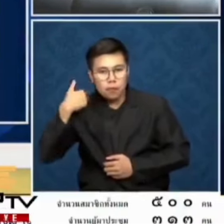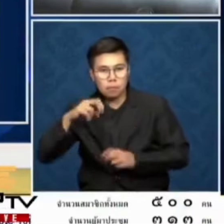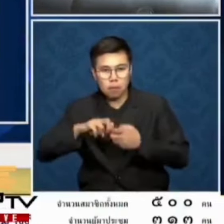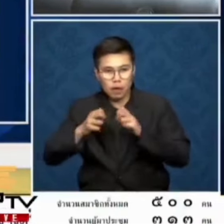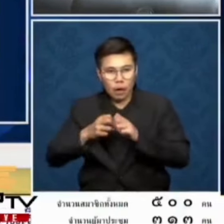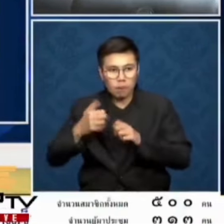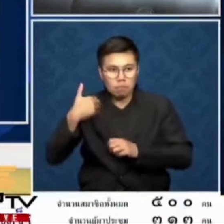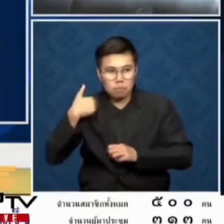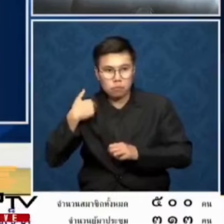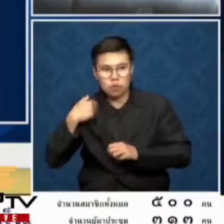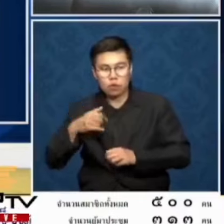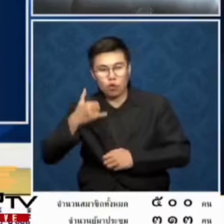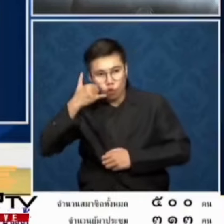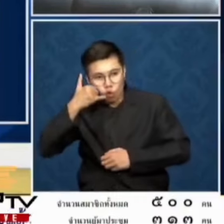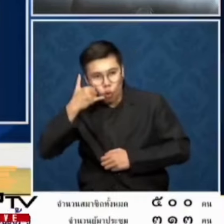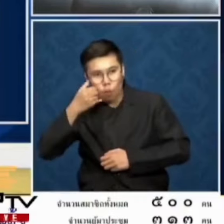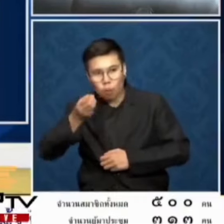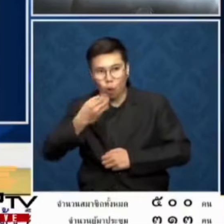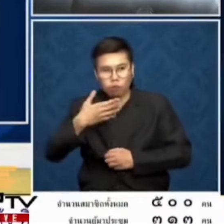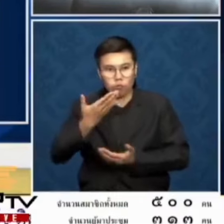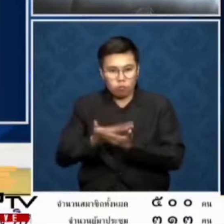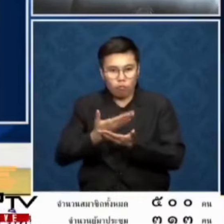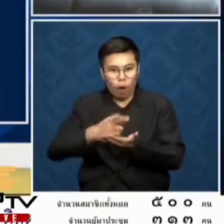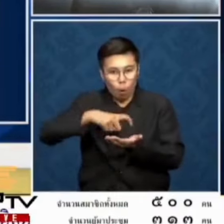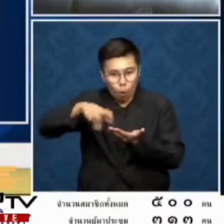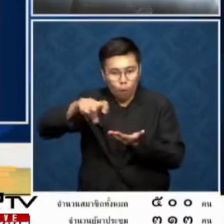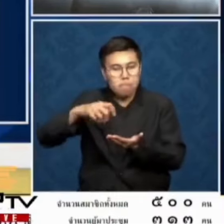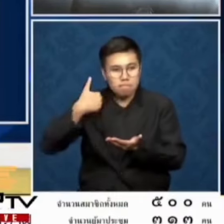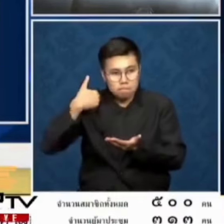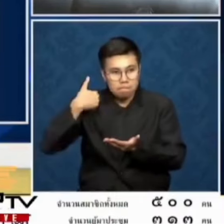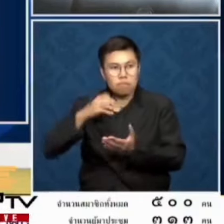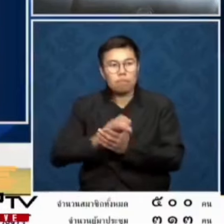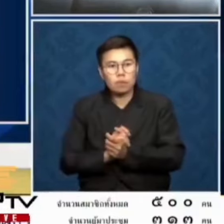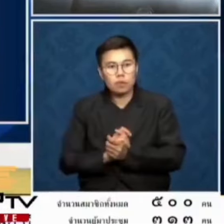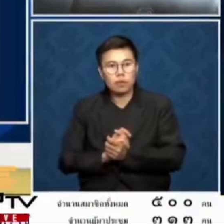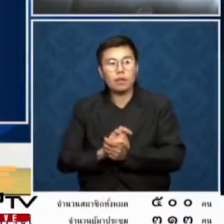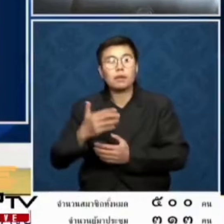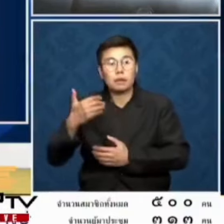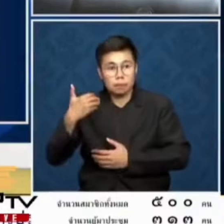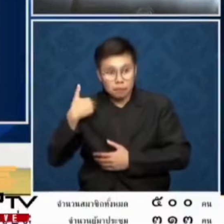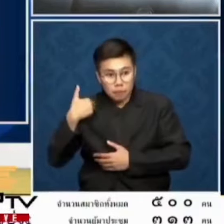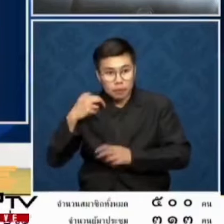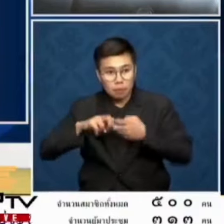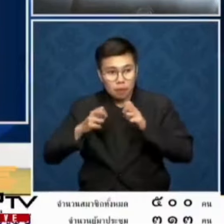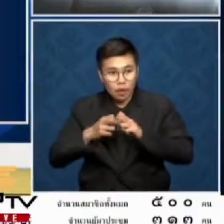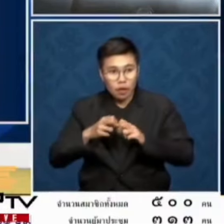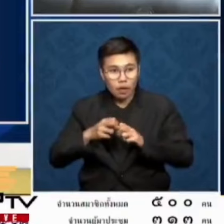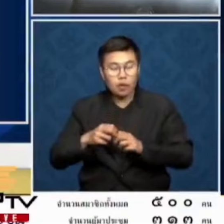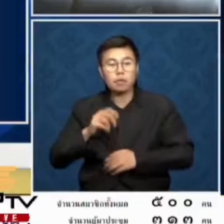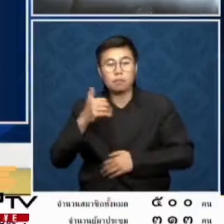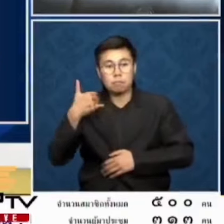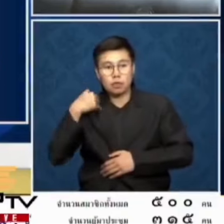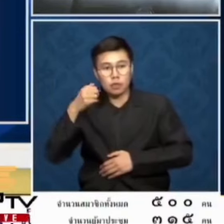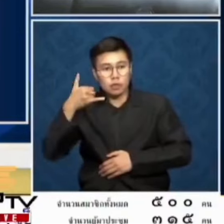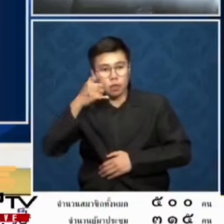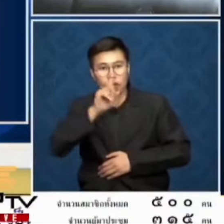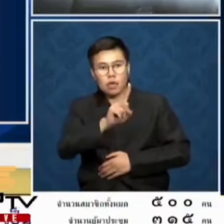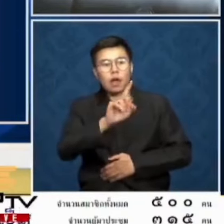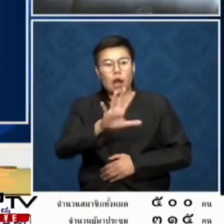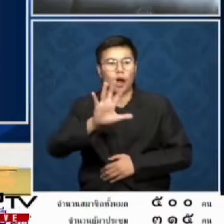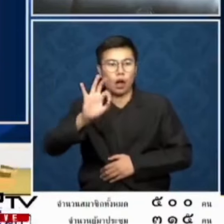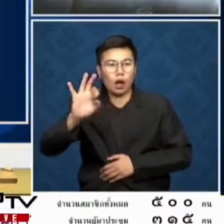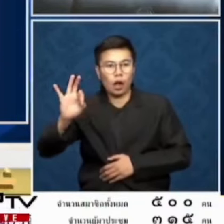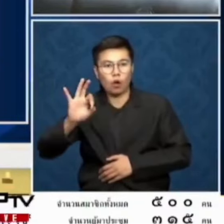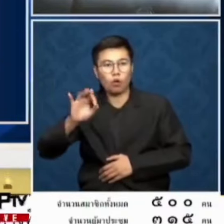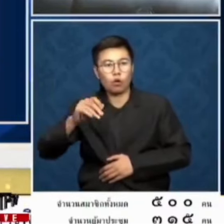ไลน์มีมิจฉาชีพออนไลน์นะคะแต่นอกจากนั้นนะคะมันยังมีอีกสายด่วนหนึ่งนะคะคือ1599ของ